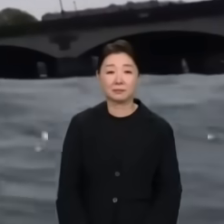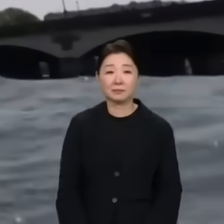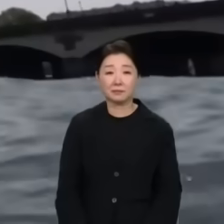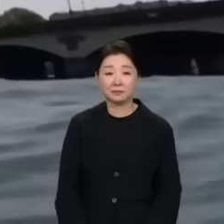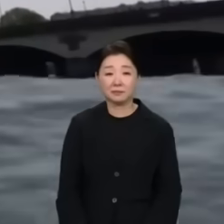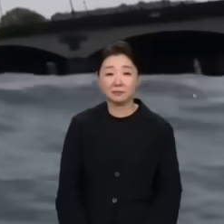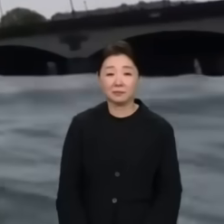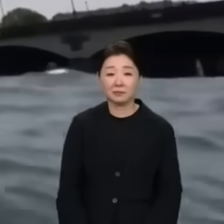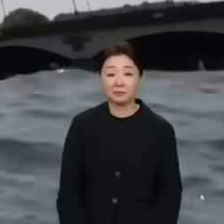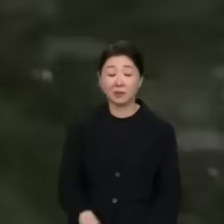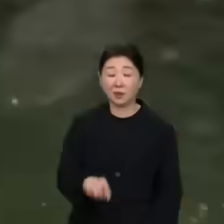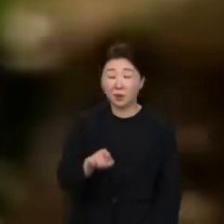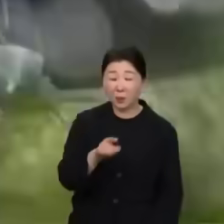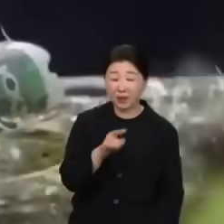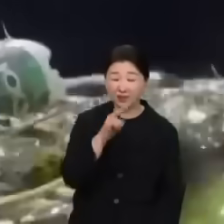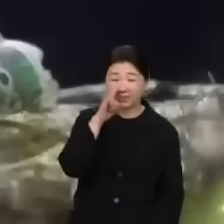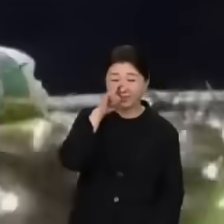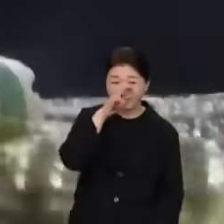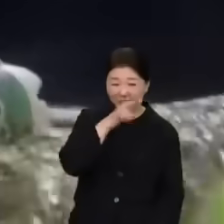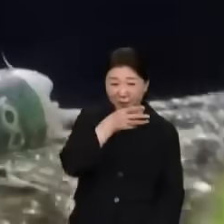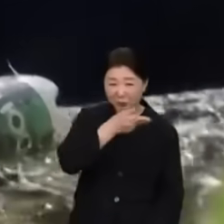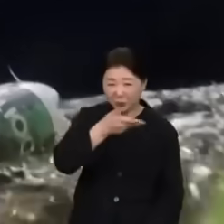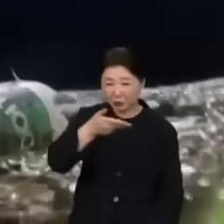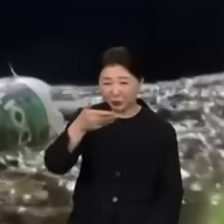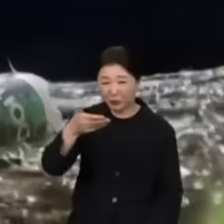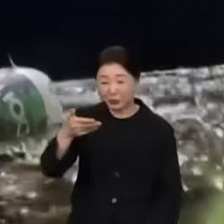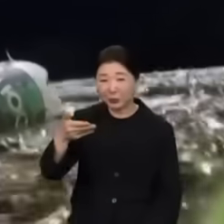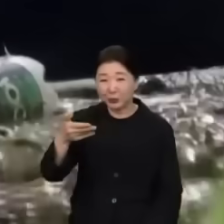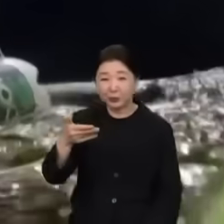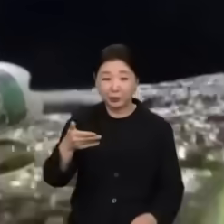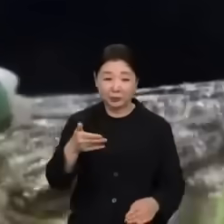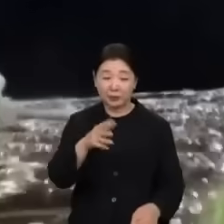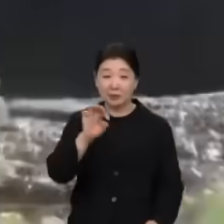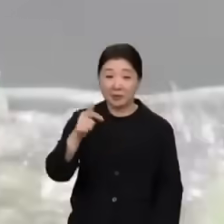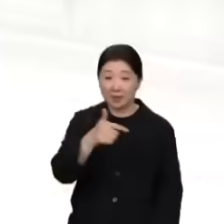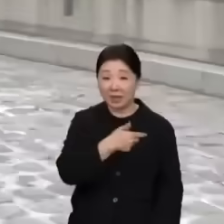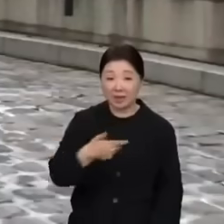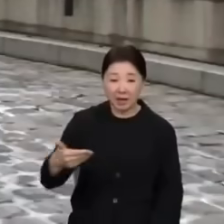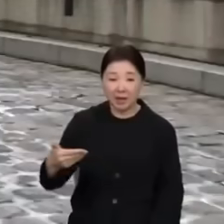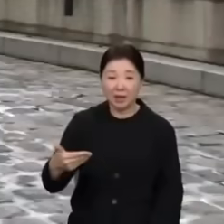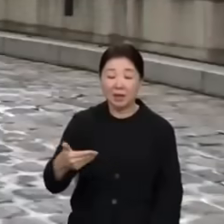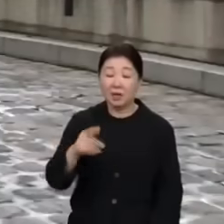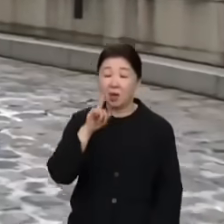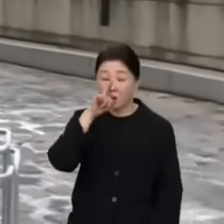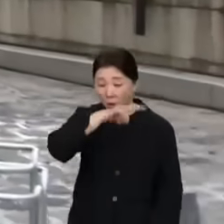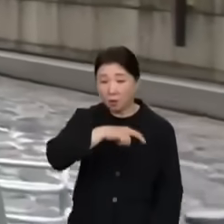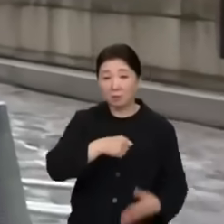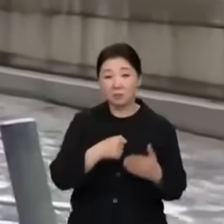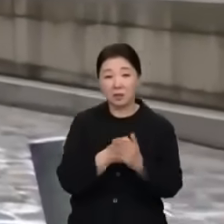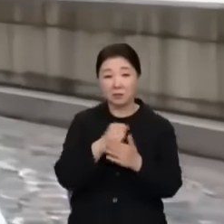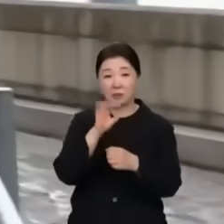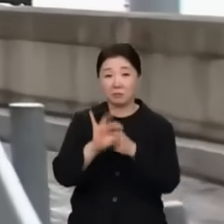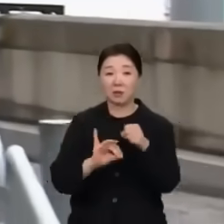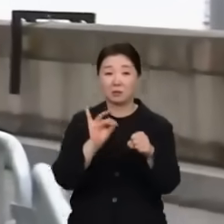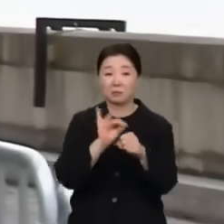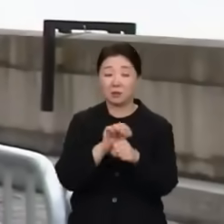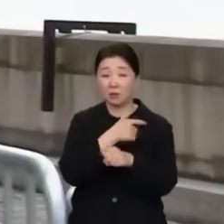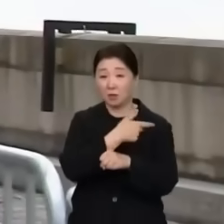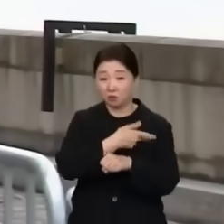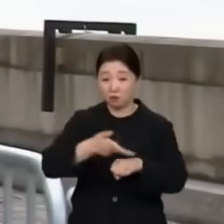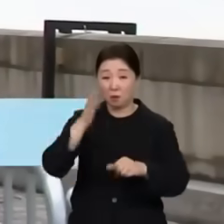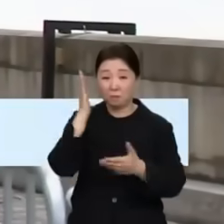오물이 둥둥 떠다녀 수질오염 논란에 휩싸였던 파리의 상징 센강. 오염 문제로 100년 넘게 수영이 금지된